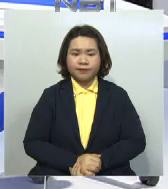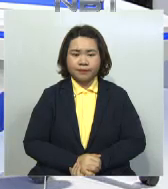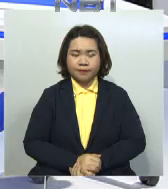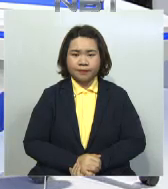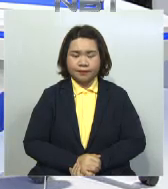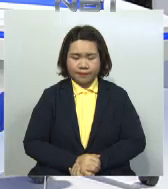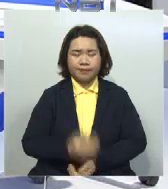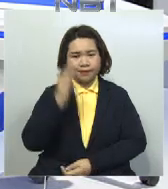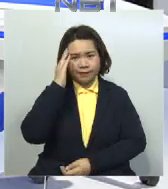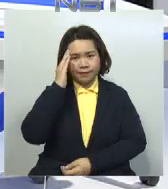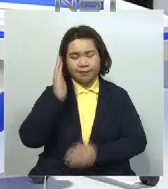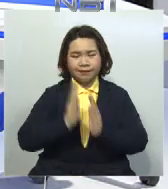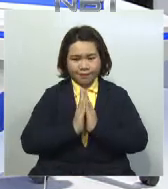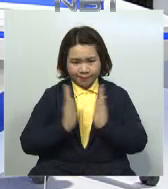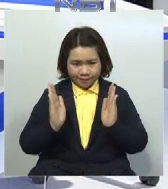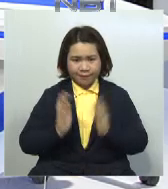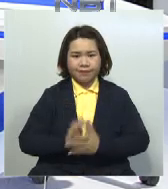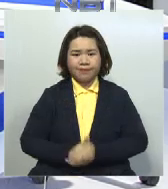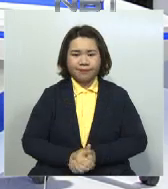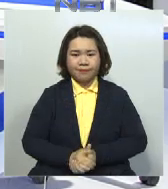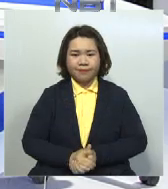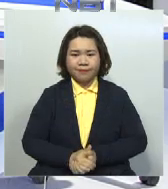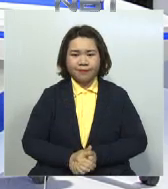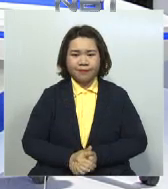ครับครับครับขอบคุณครับท่านกแก้วคำสุ